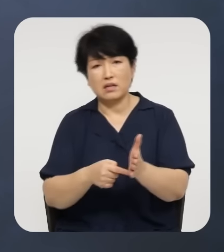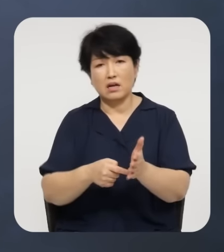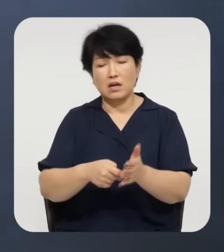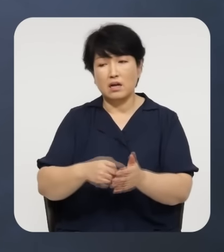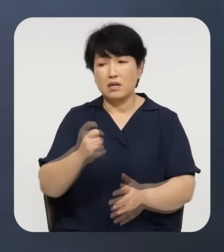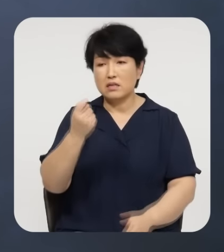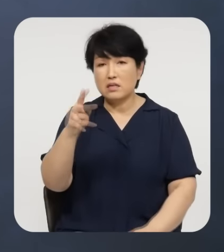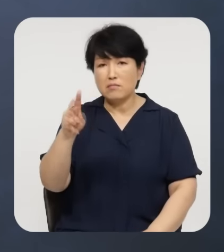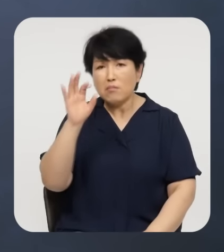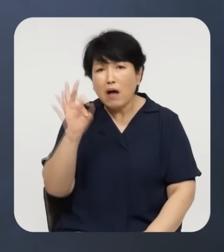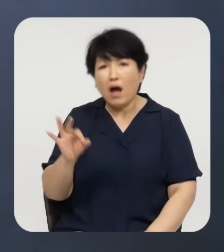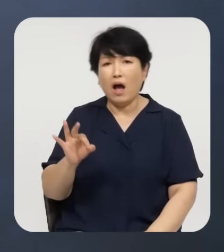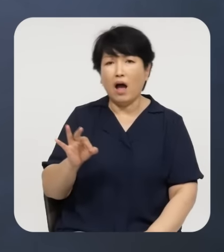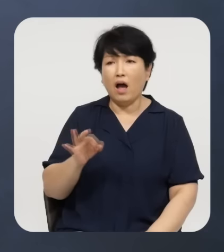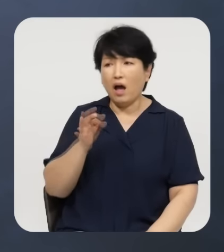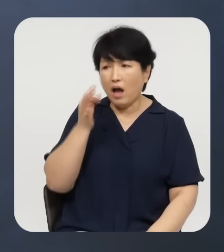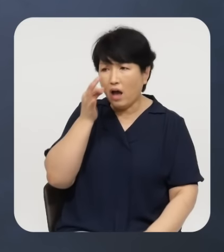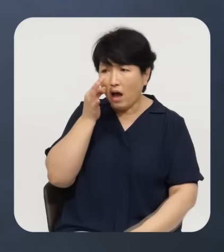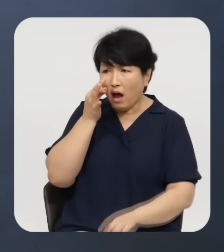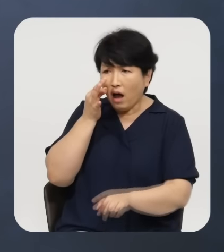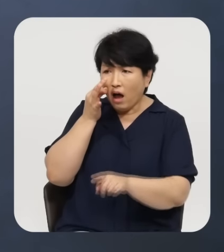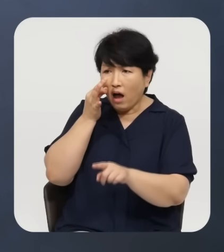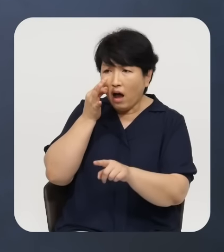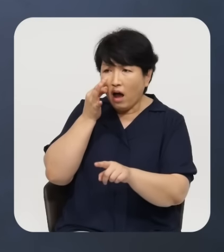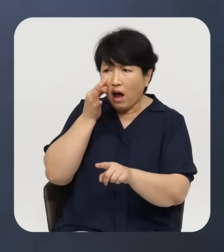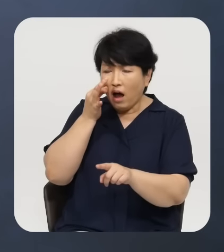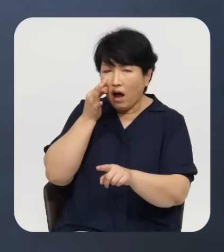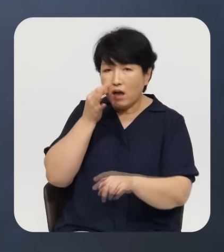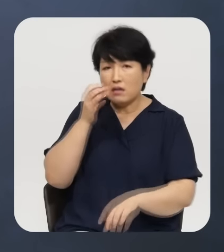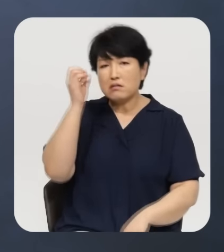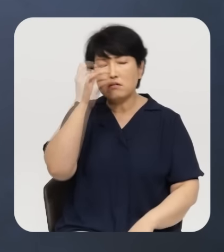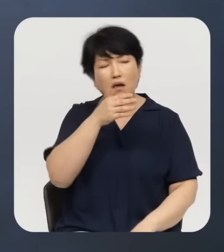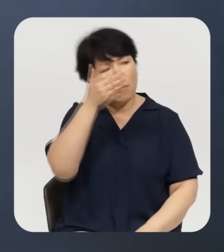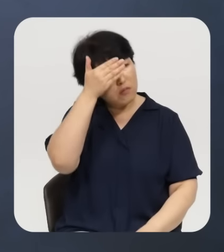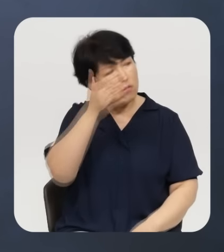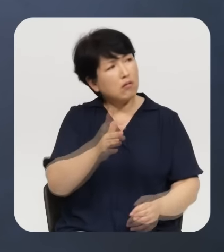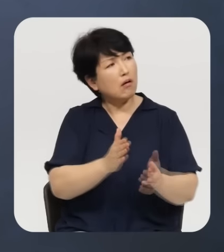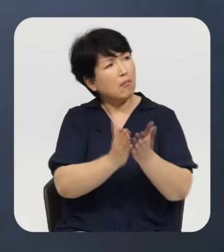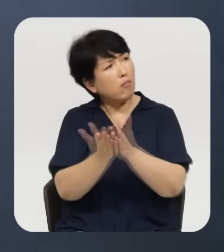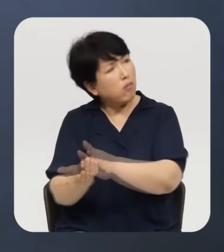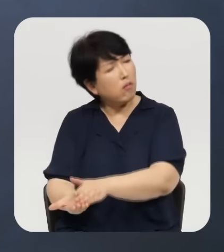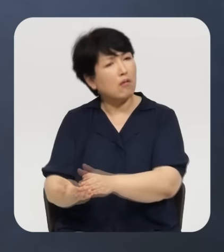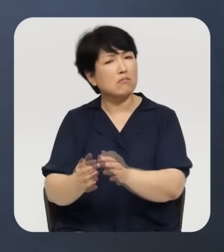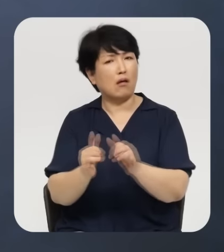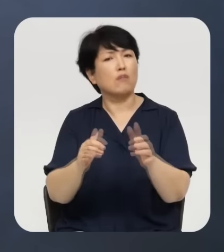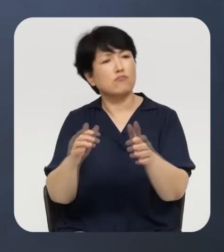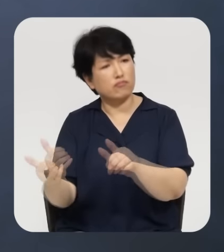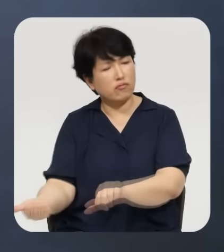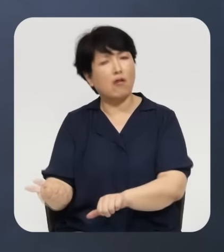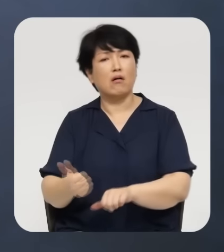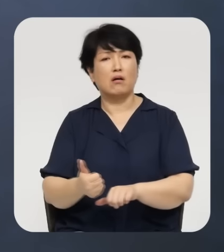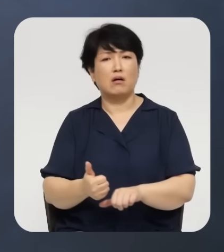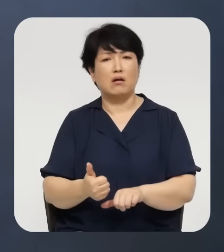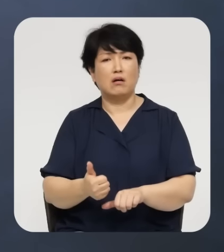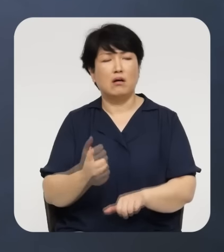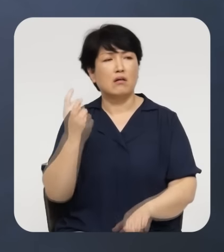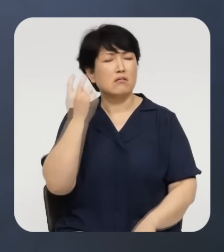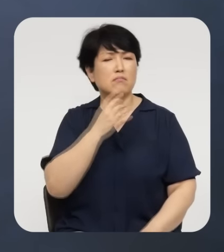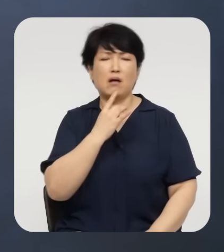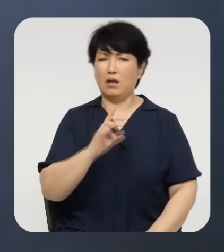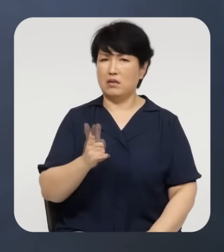모든 사람이 국민들이 봤지 않습니까? 그죠? 그냥 배가 전복을 했다. 그래가 많이 죽었다. 이러면